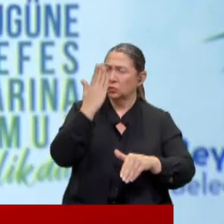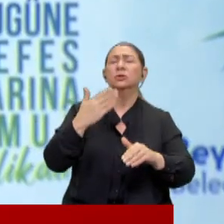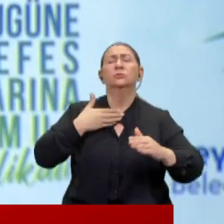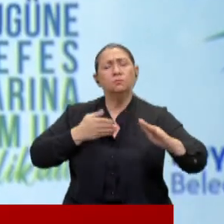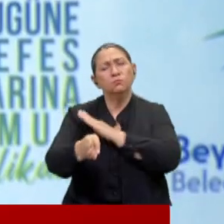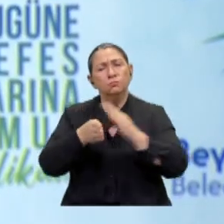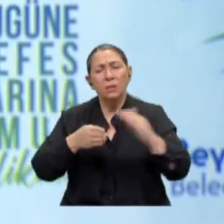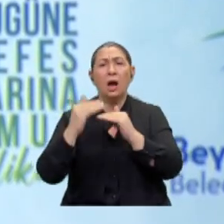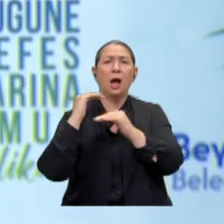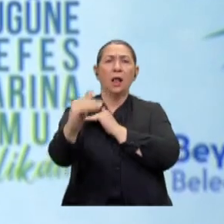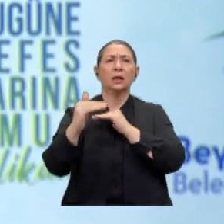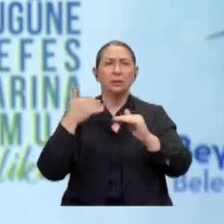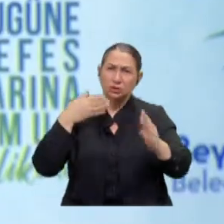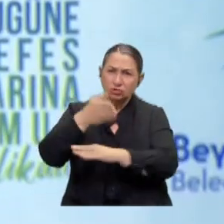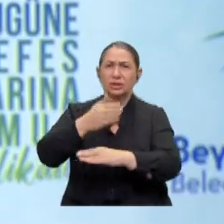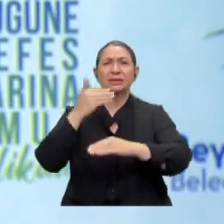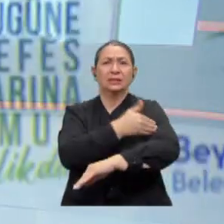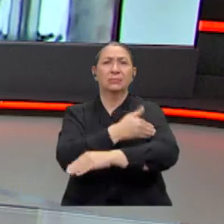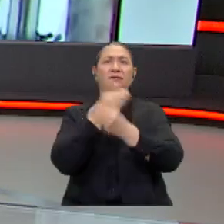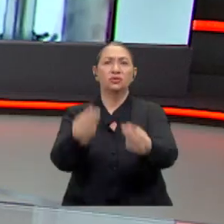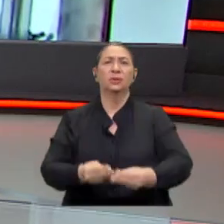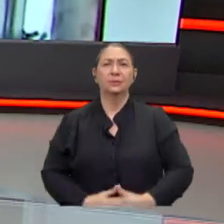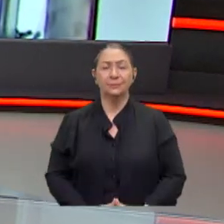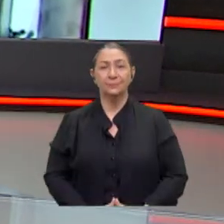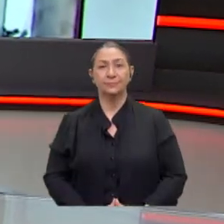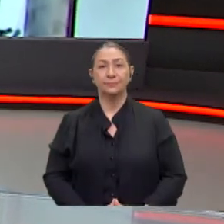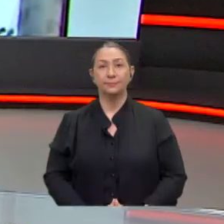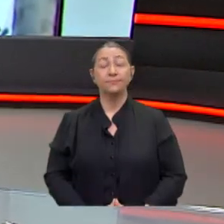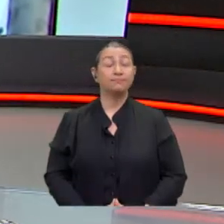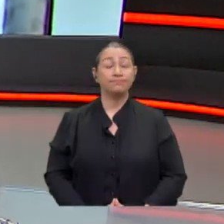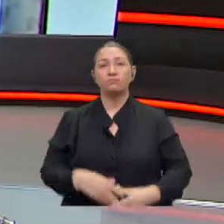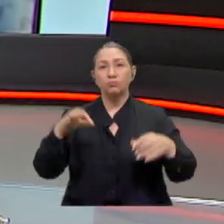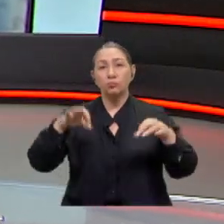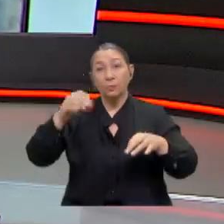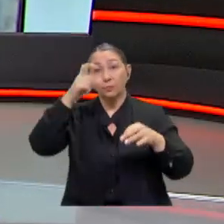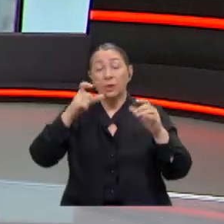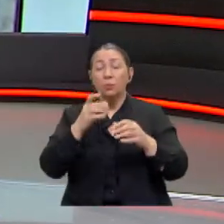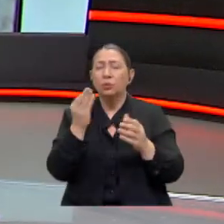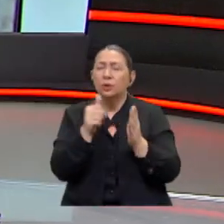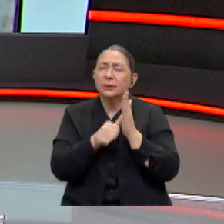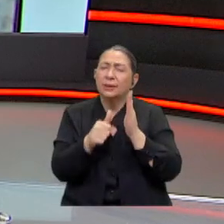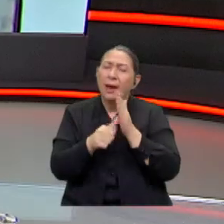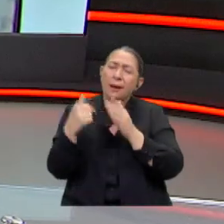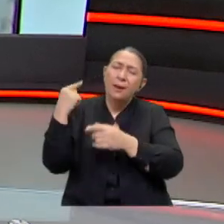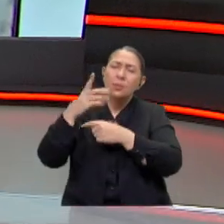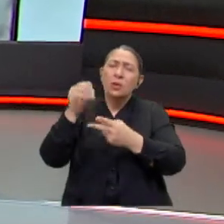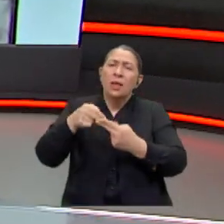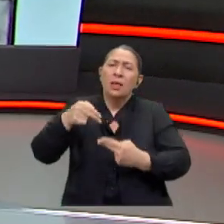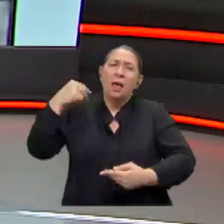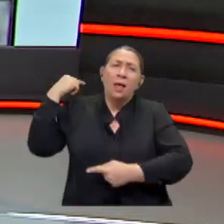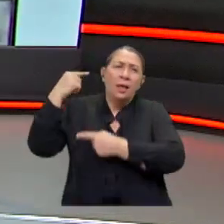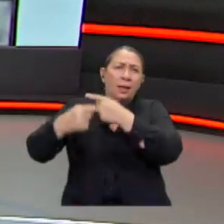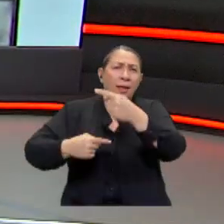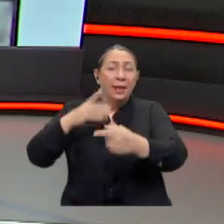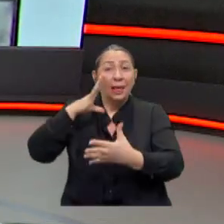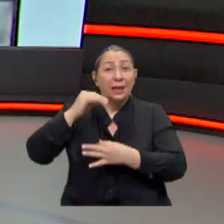halka ulaşacağız ve hizmeti götüreceğiz bu yakışır bu ülke bütün tarihi ile bütün hikayesiyle